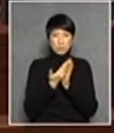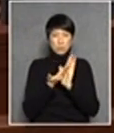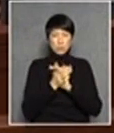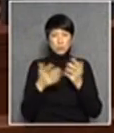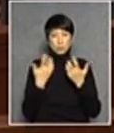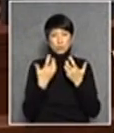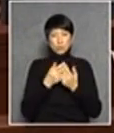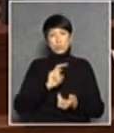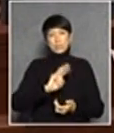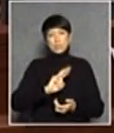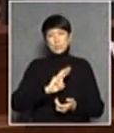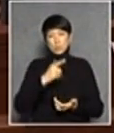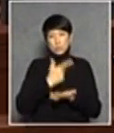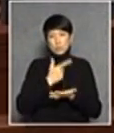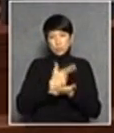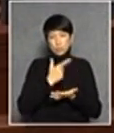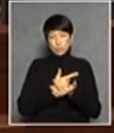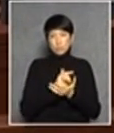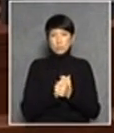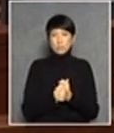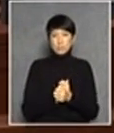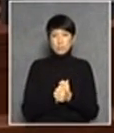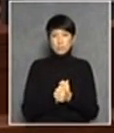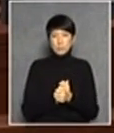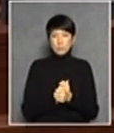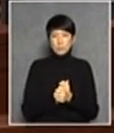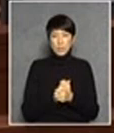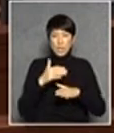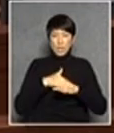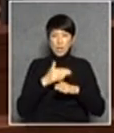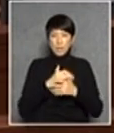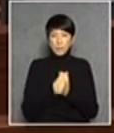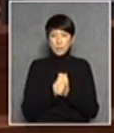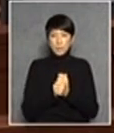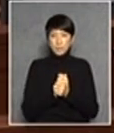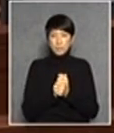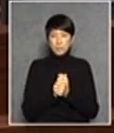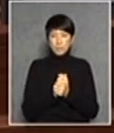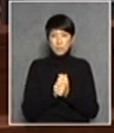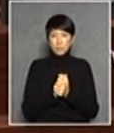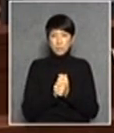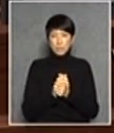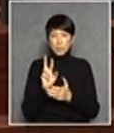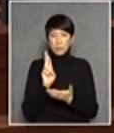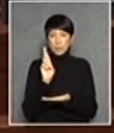學都係好重要，都離唔開嘅。你就算啱啱上到去月球，即係嗰個